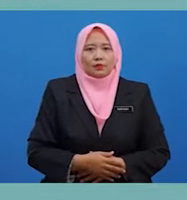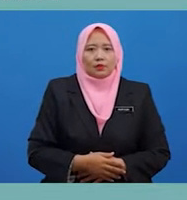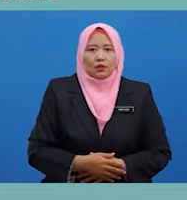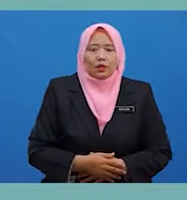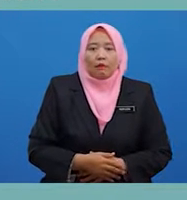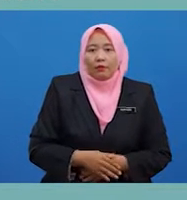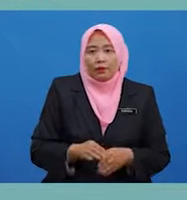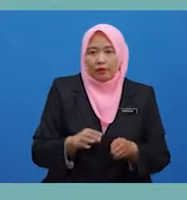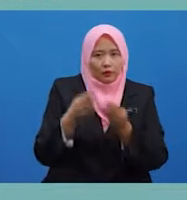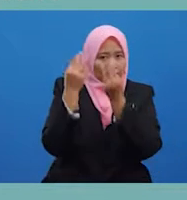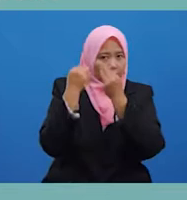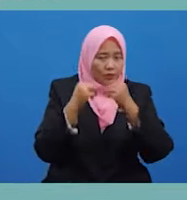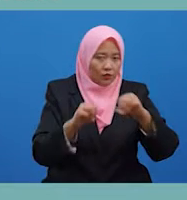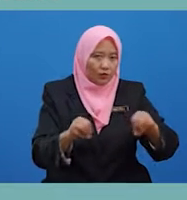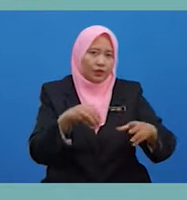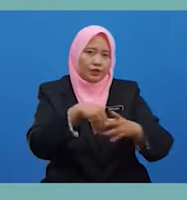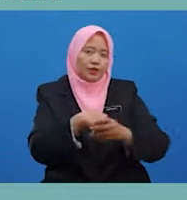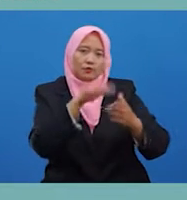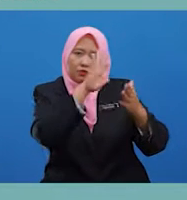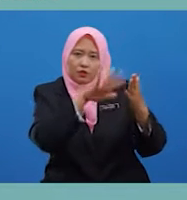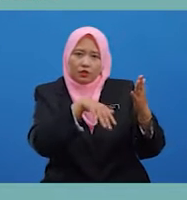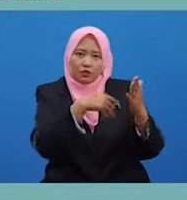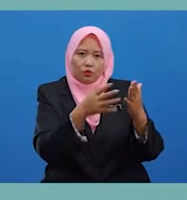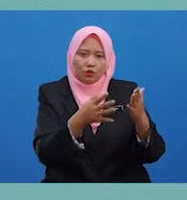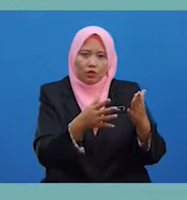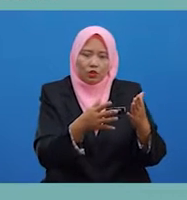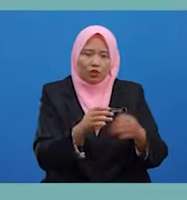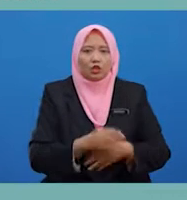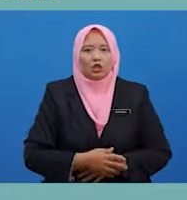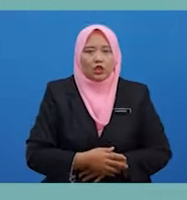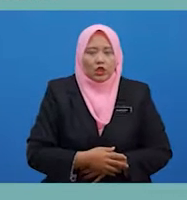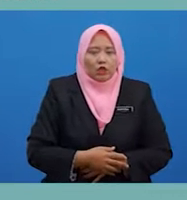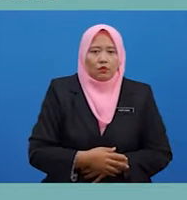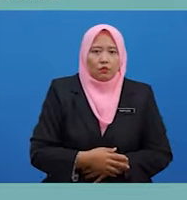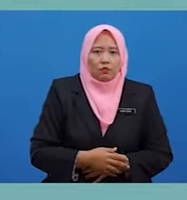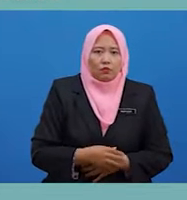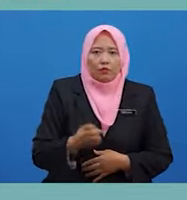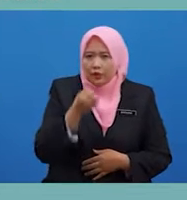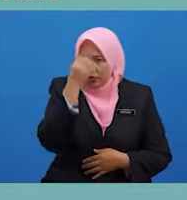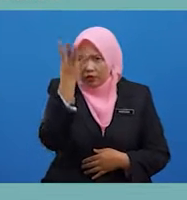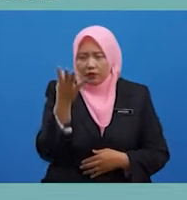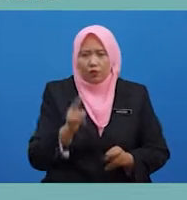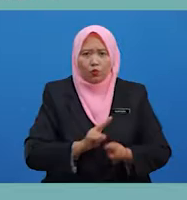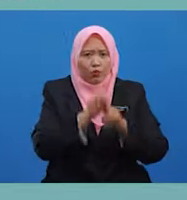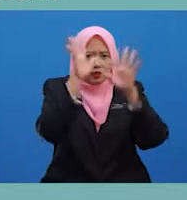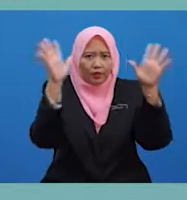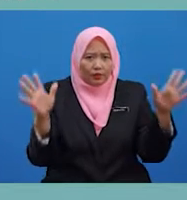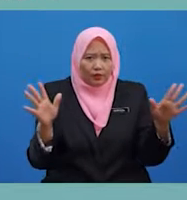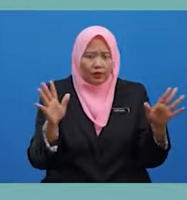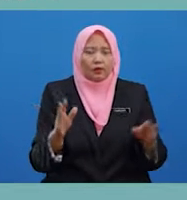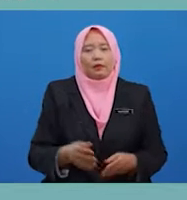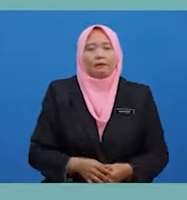Berdasarkan maklumat dalam jadual, huraikan keadaan penyakit berjangkit terpilih di Malaysia berdasarkan jenis